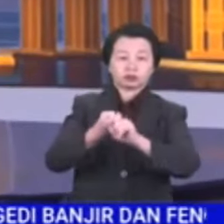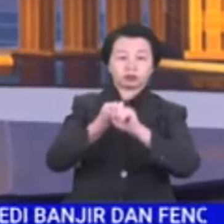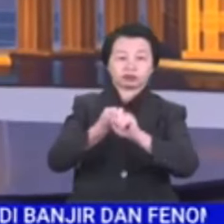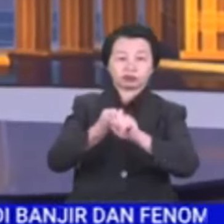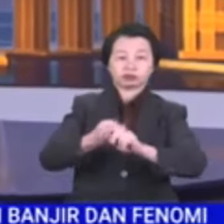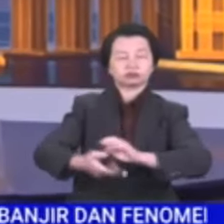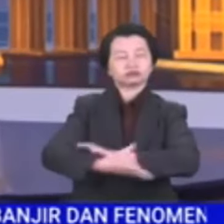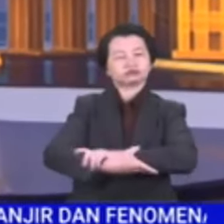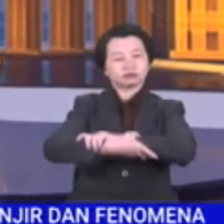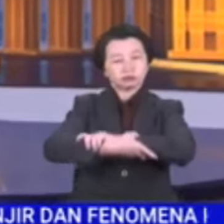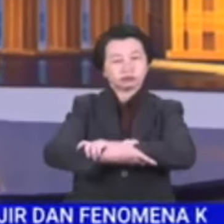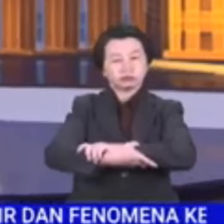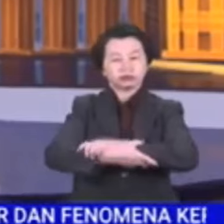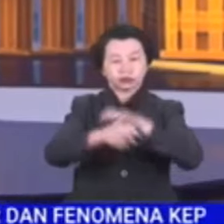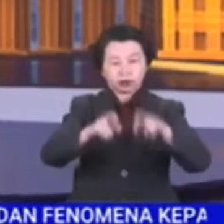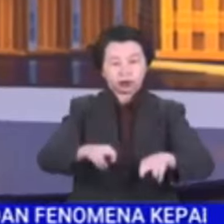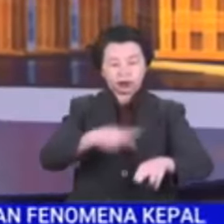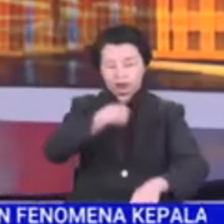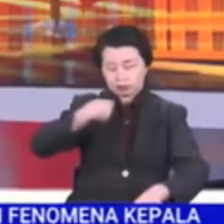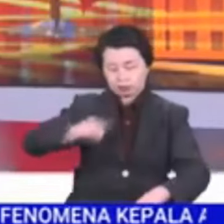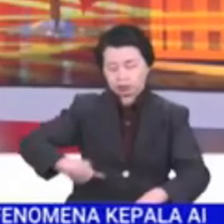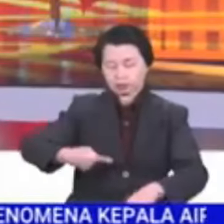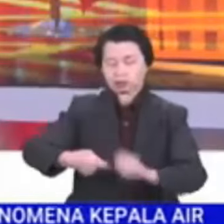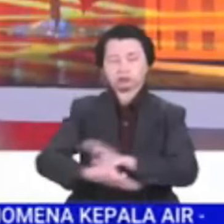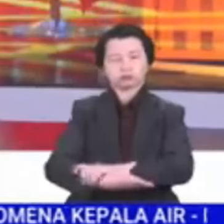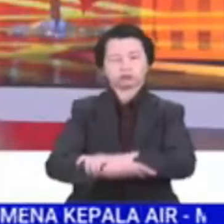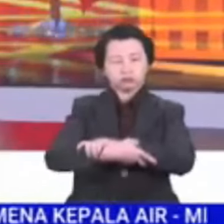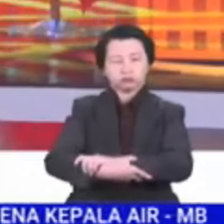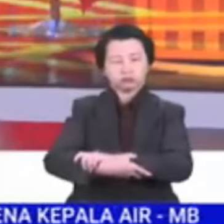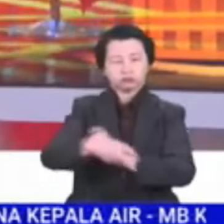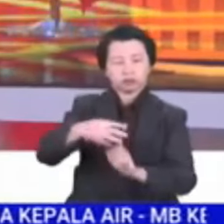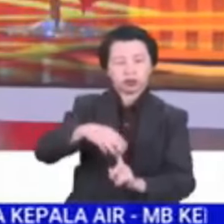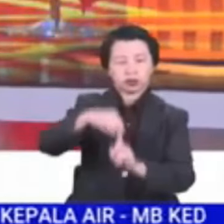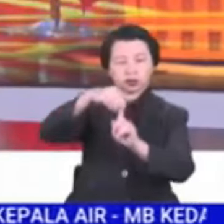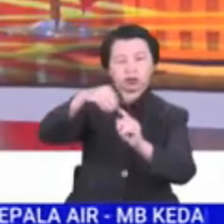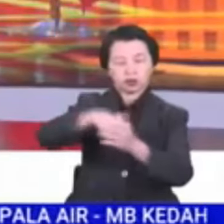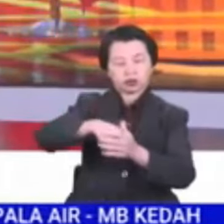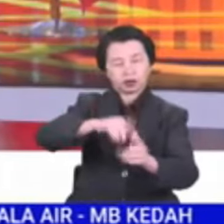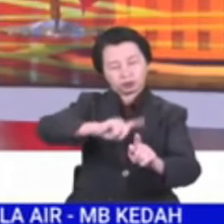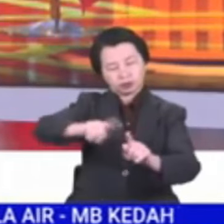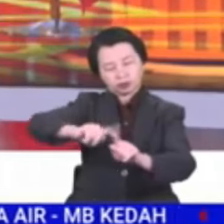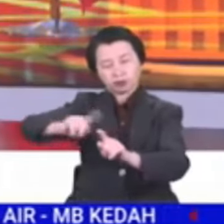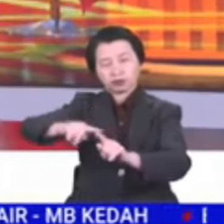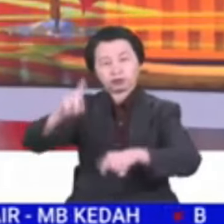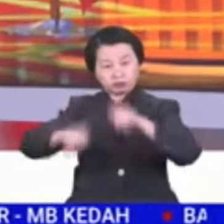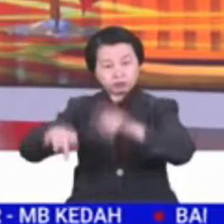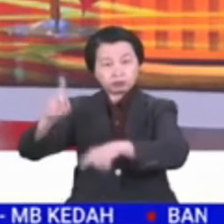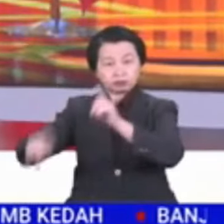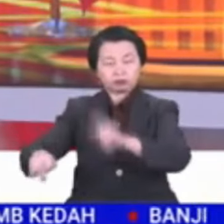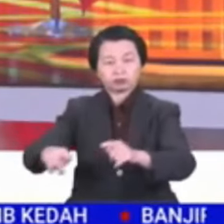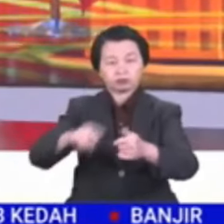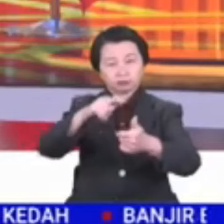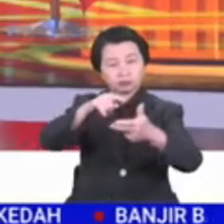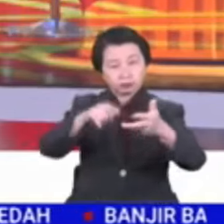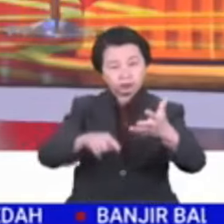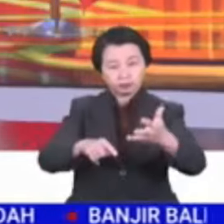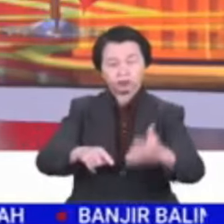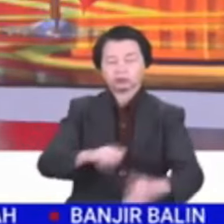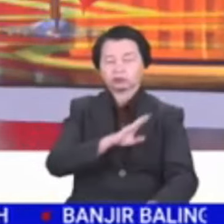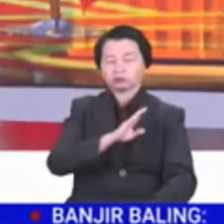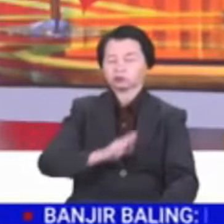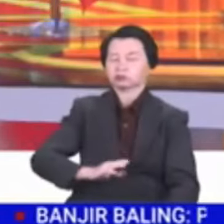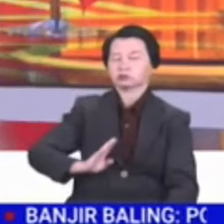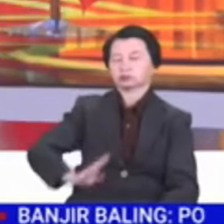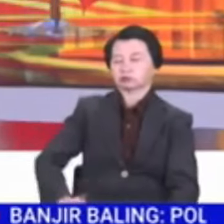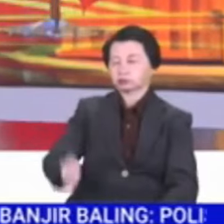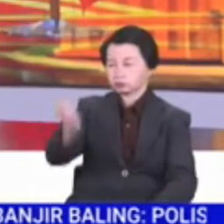Malaysia dan di publik banyak Cina yang juga telah terjalin secara istimewa di dalam pelbagai aspek Baginda berkenaan menerima Menghadap